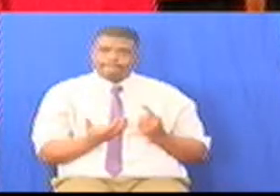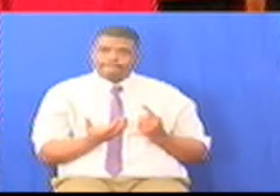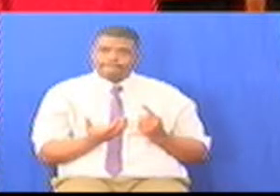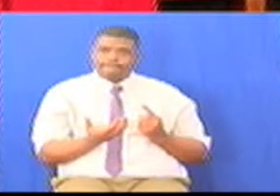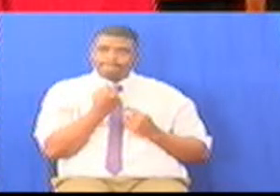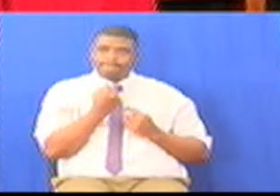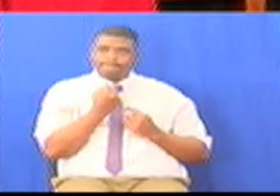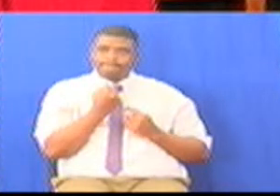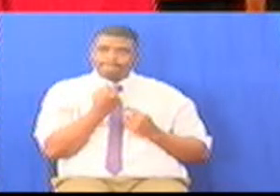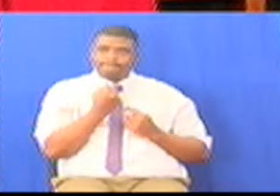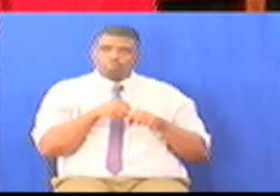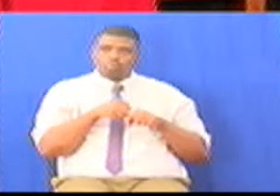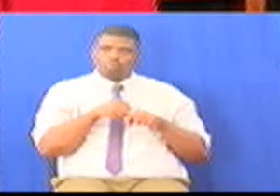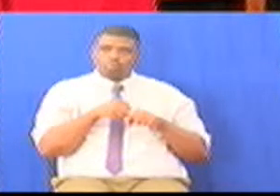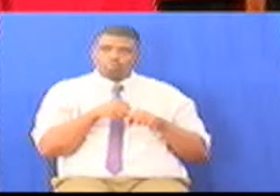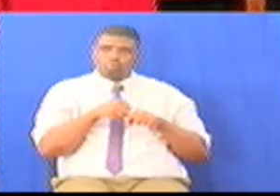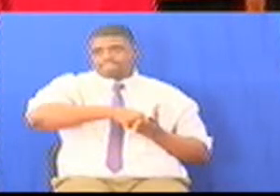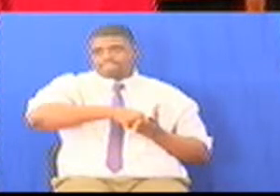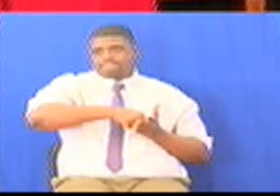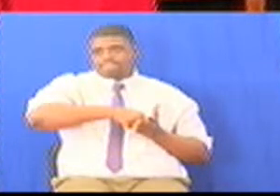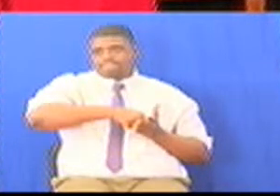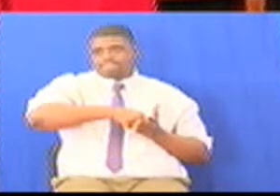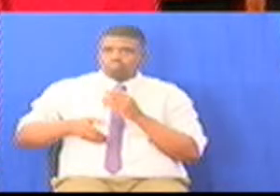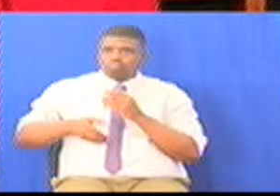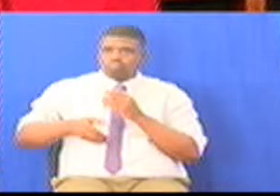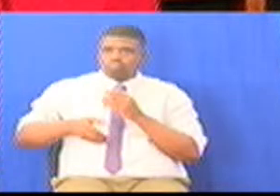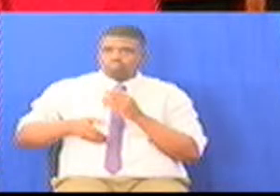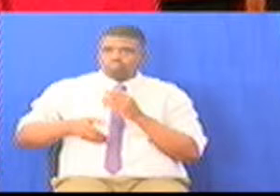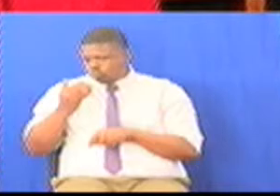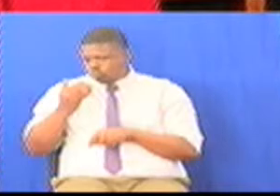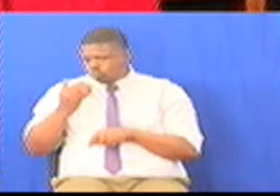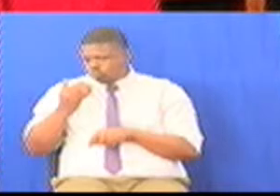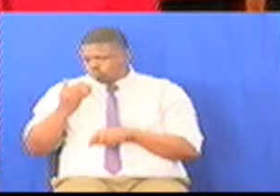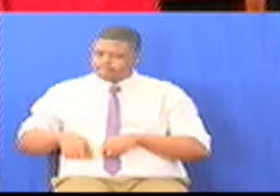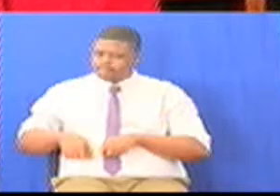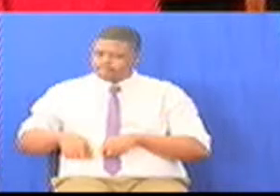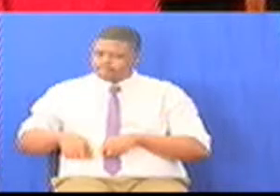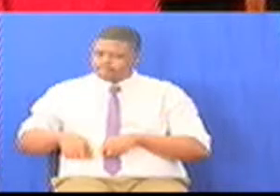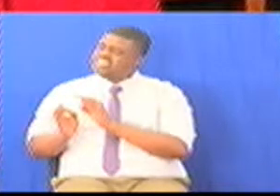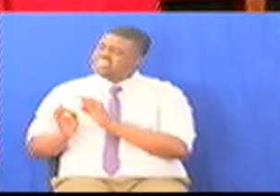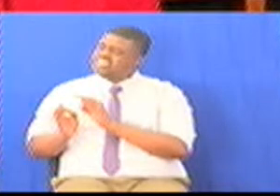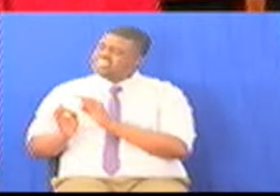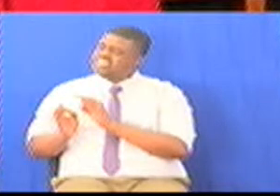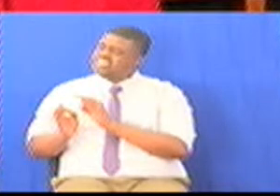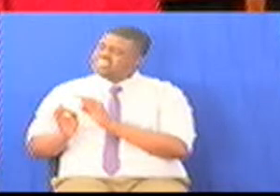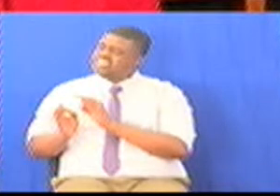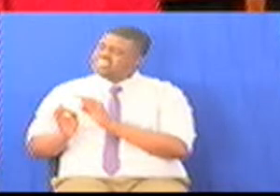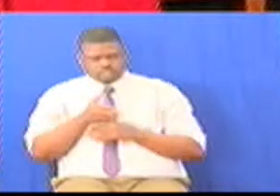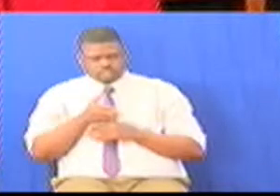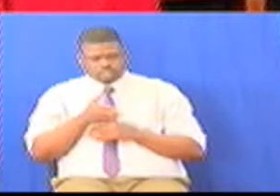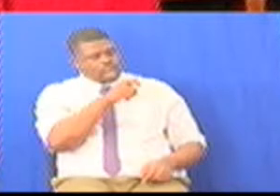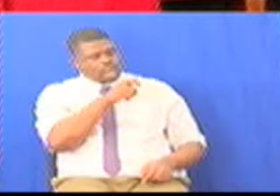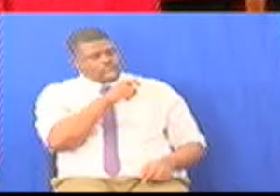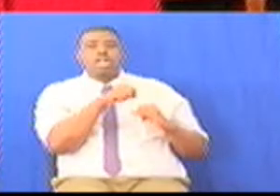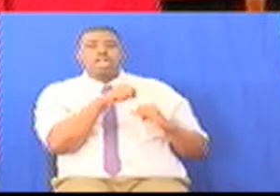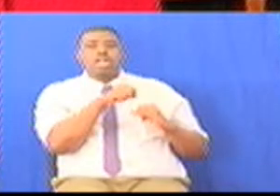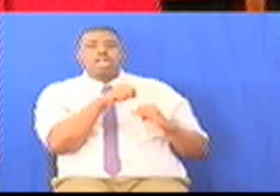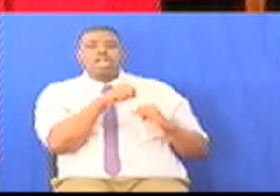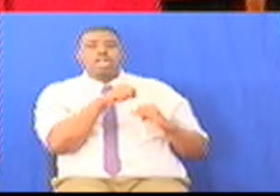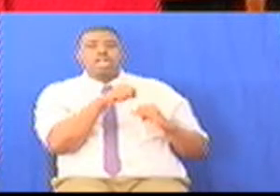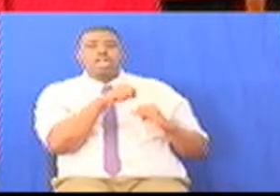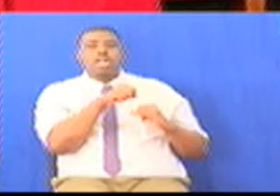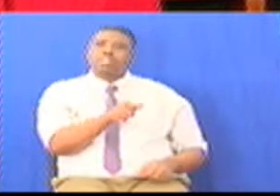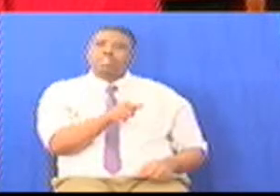ili kutatua changamoto ya kubaini wamiliki halisi wa makampuni na asasi za kiraia ili kuhakikisha kwamba wanalipa